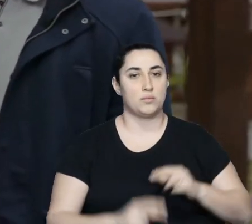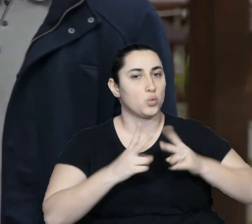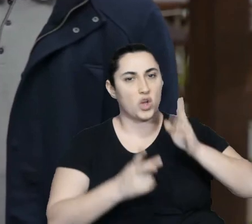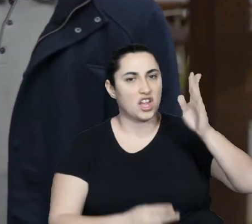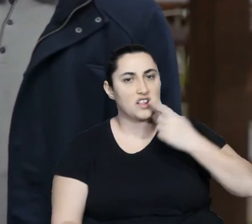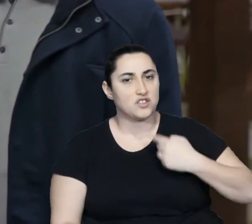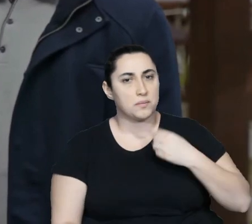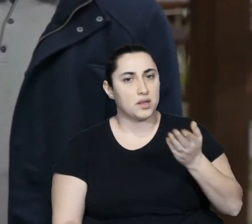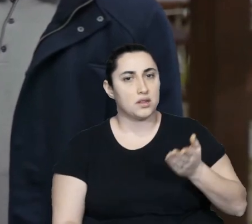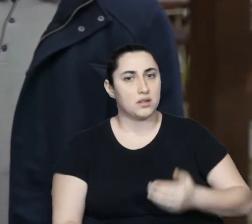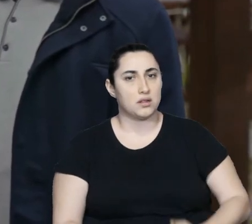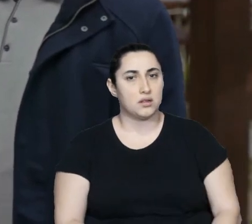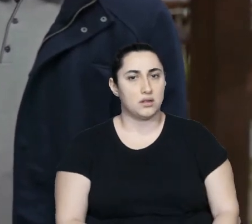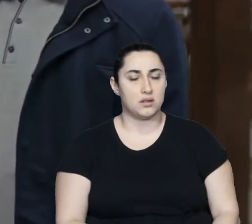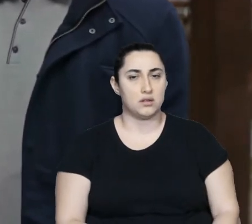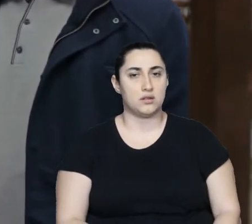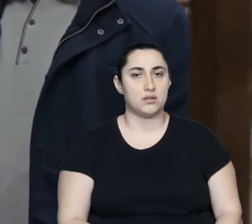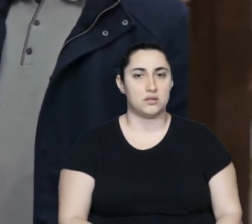Dükkana gideceğim dedin.